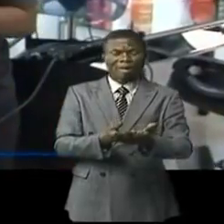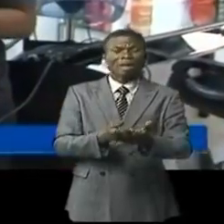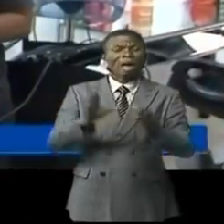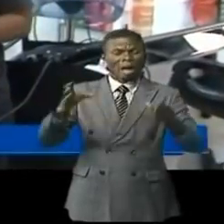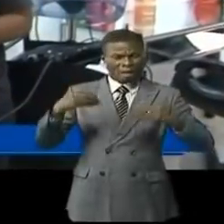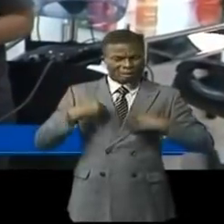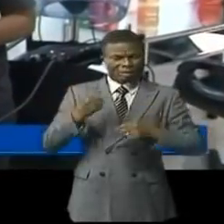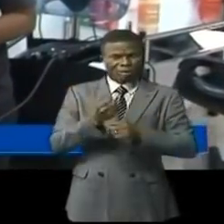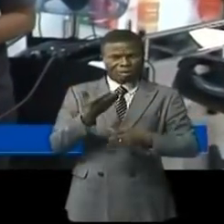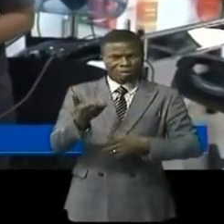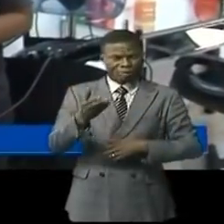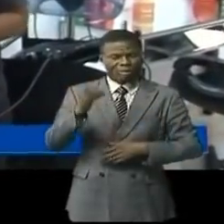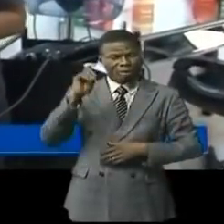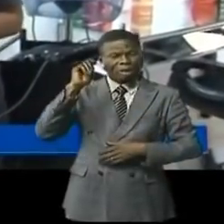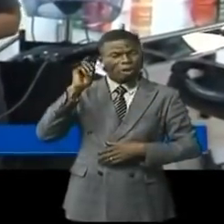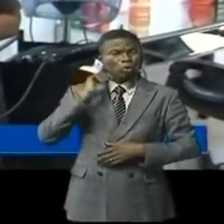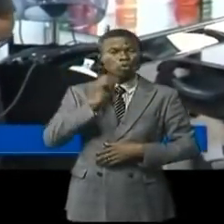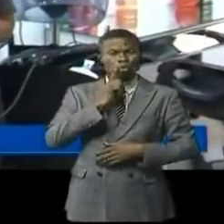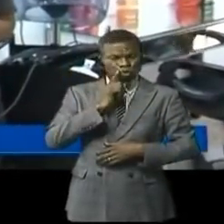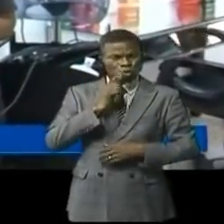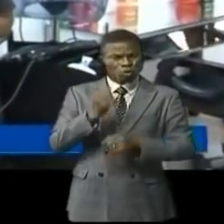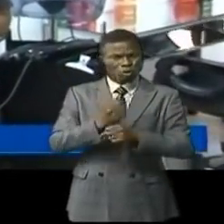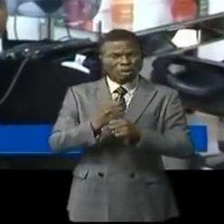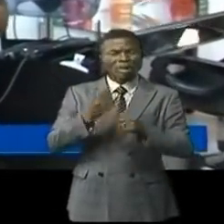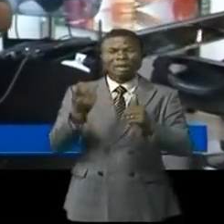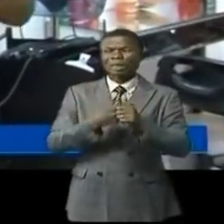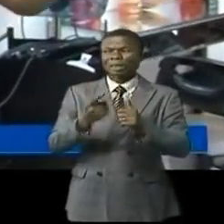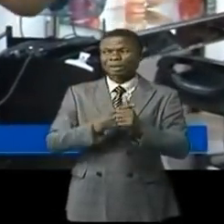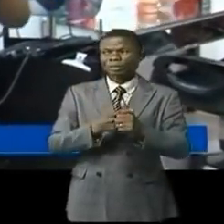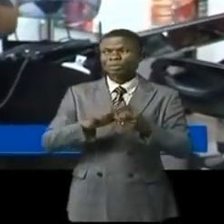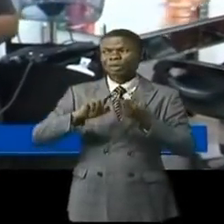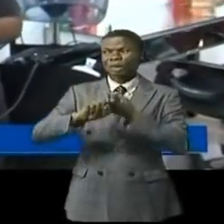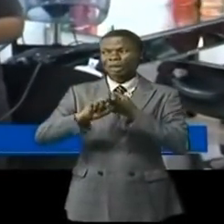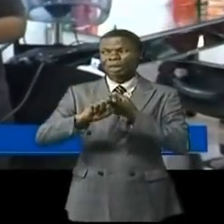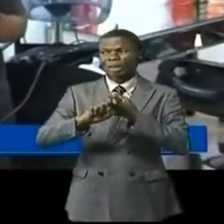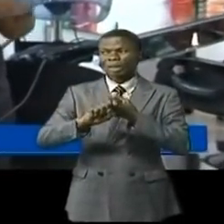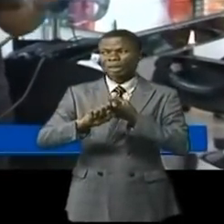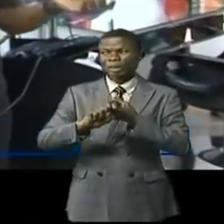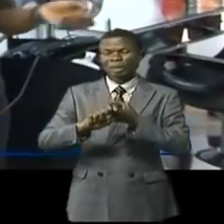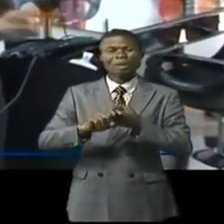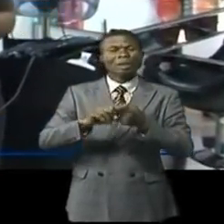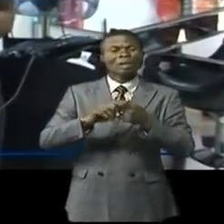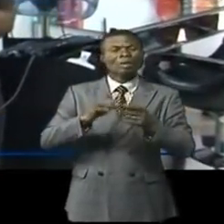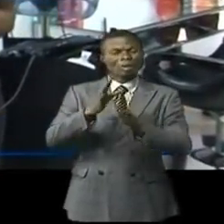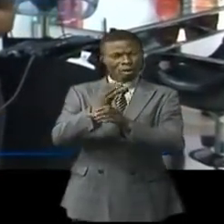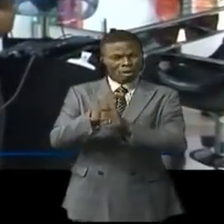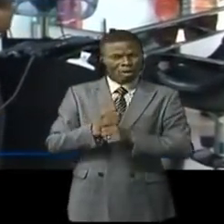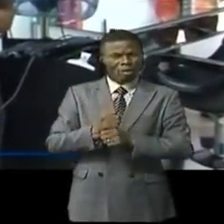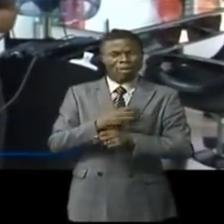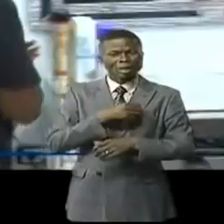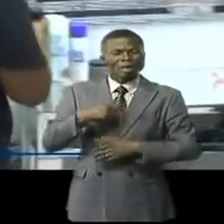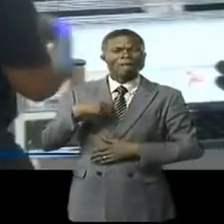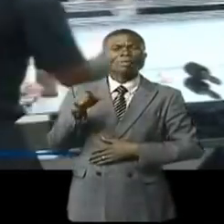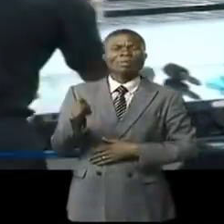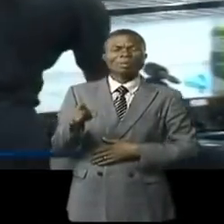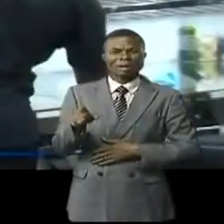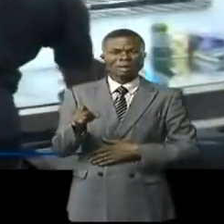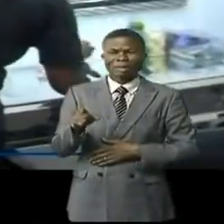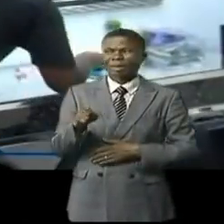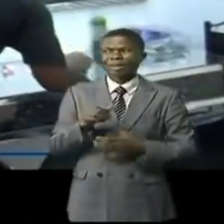meilleur souvenir de ce travail, c'est tout d'abord la confiance que j'ai bénéficiée de ma patronne.